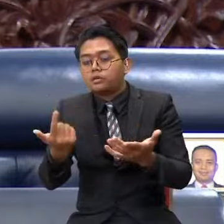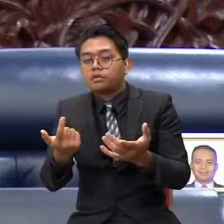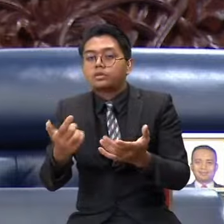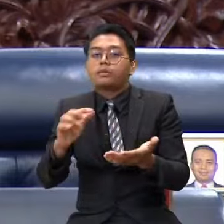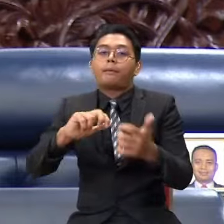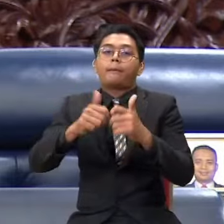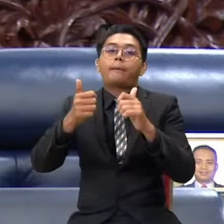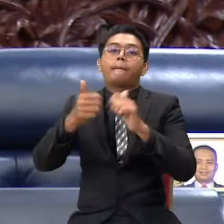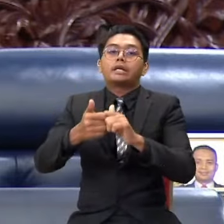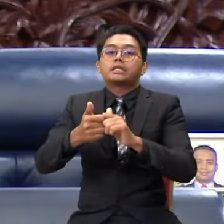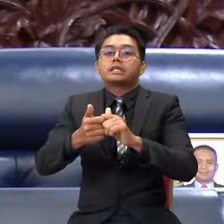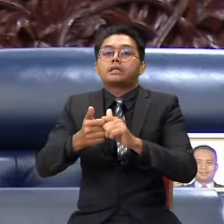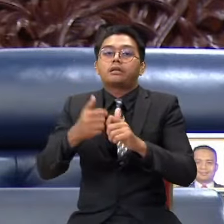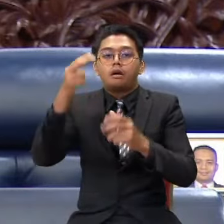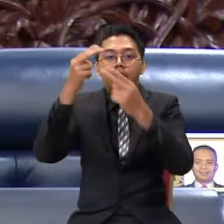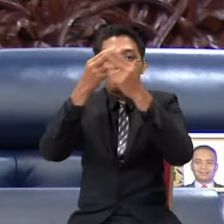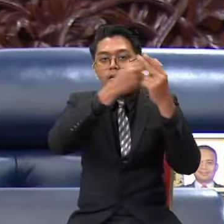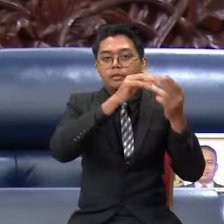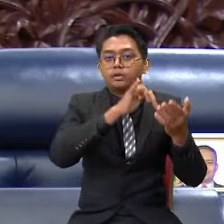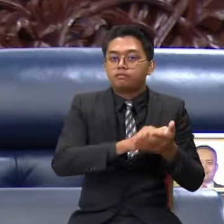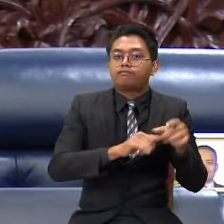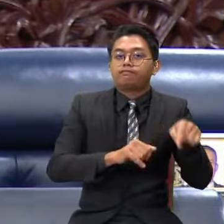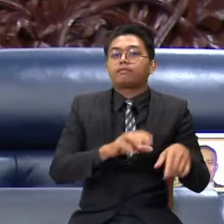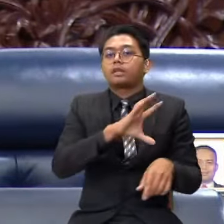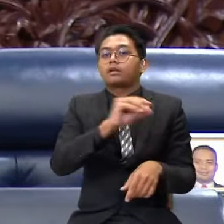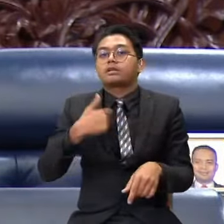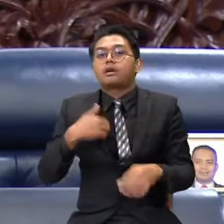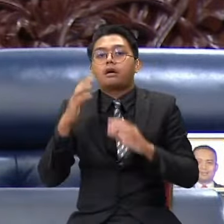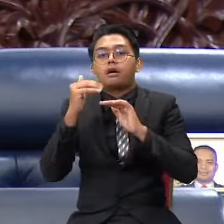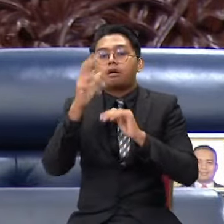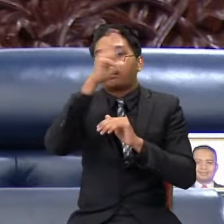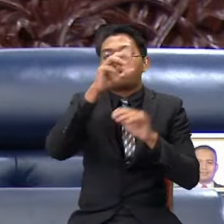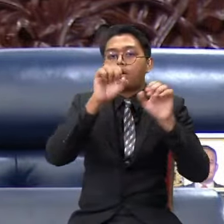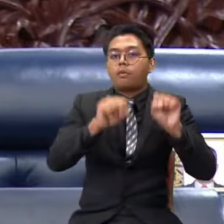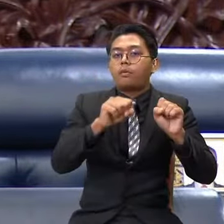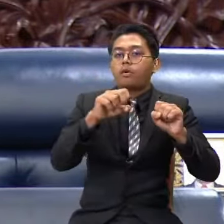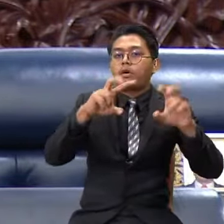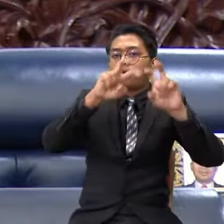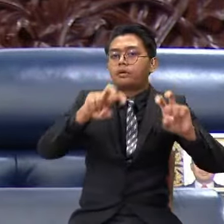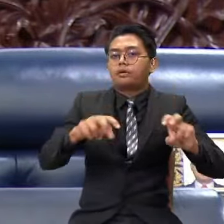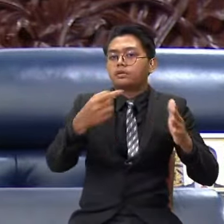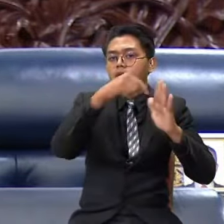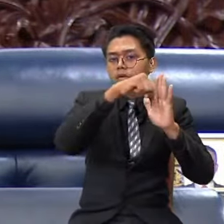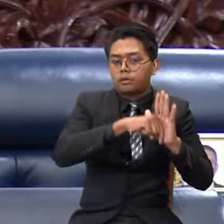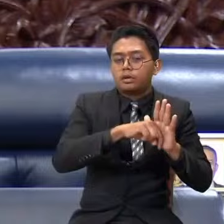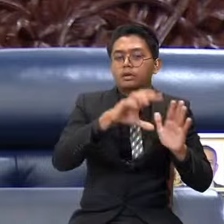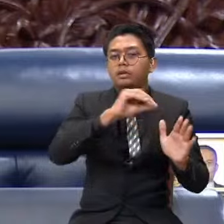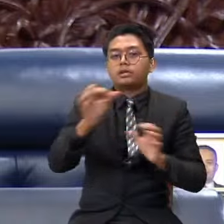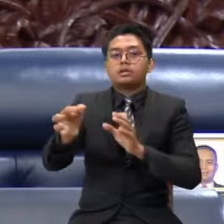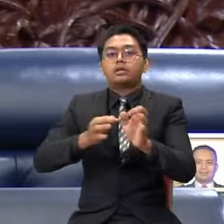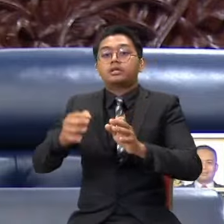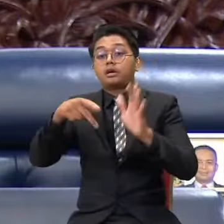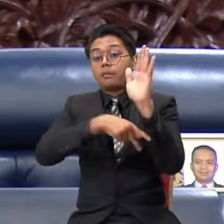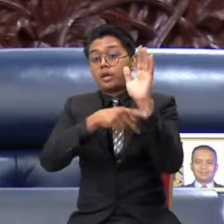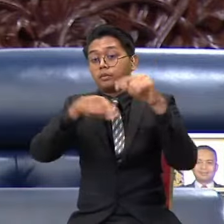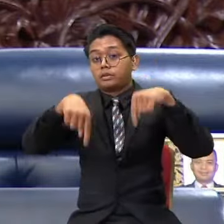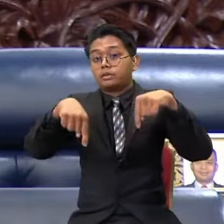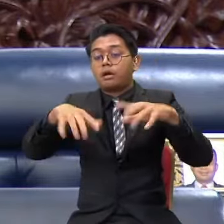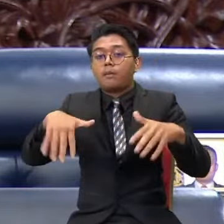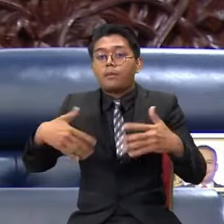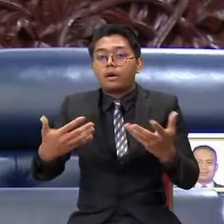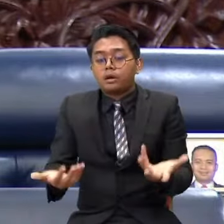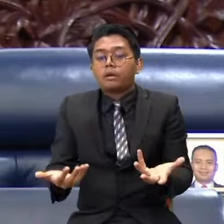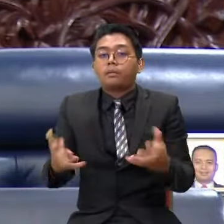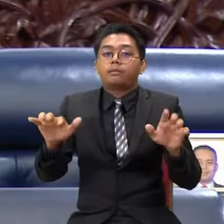jadi saya harap pihak kerajaan boleh menyiasat dakwaan ini dan juga menjelaskan kepada parlimen Adakah serangan cber terhadap Malaysia